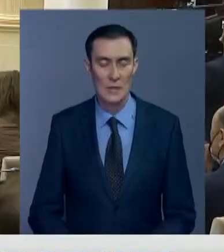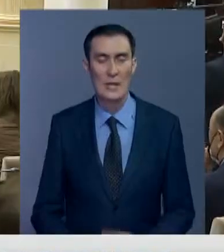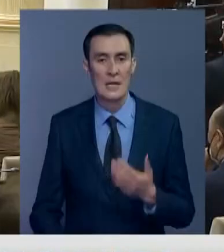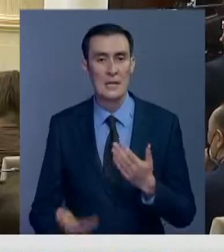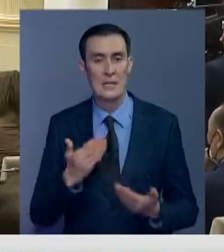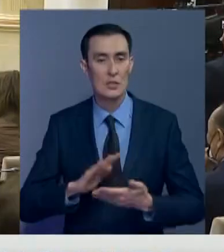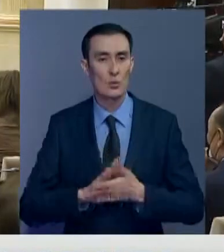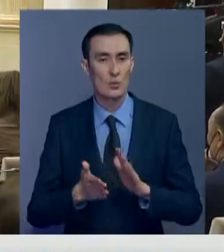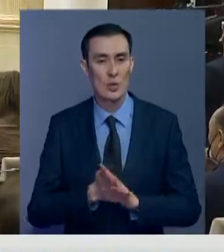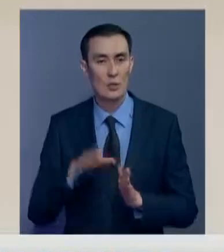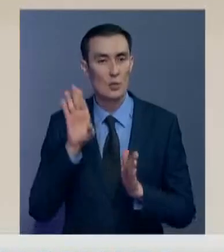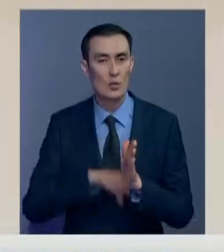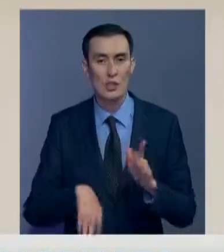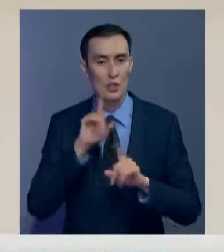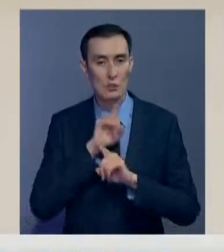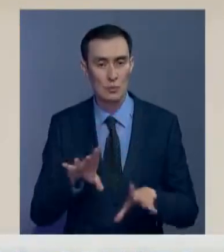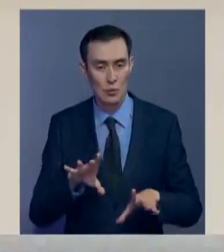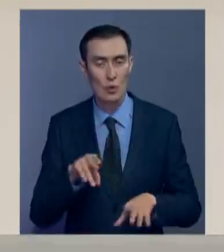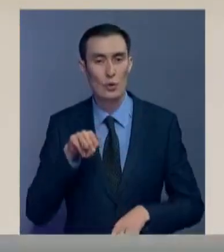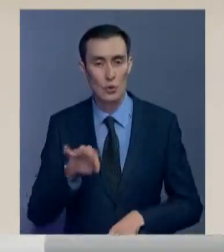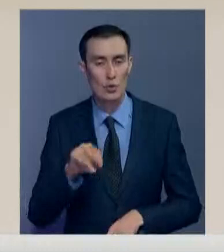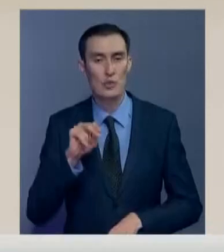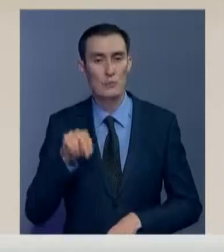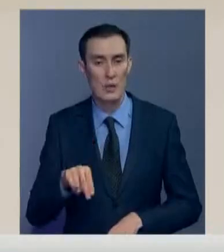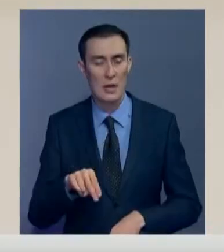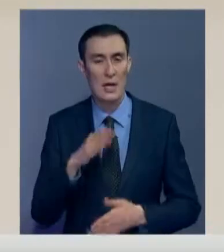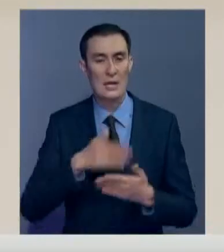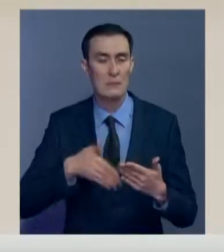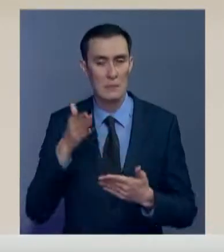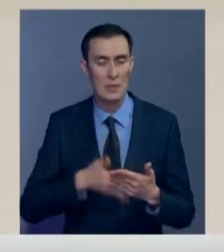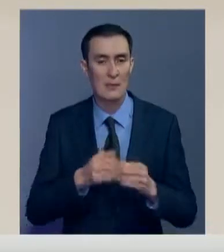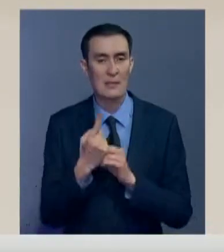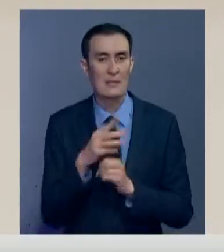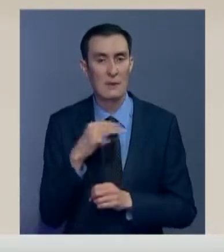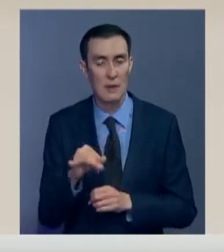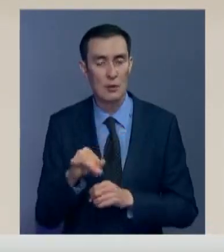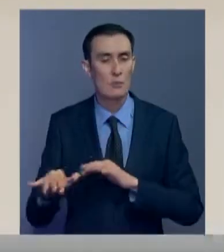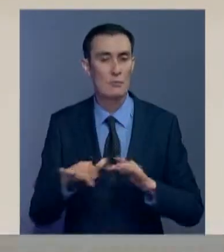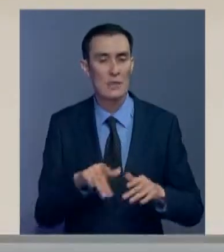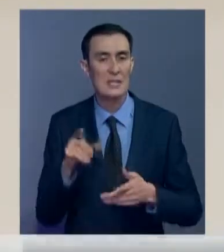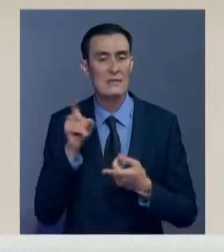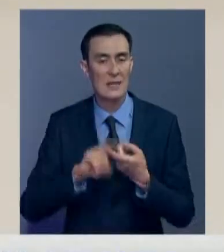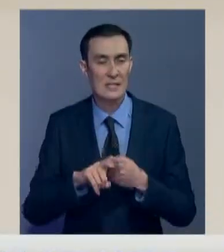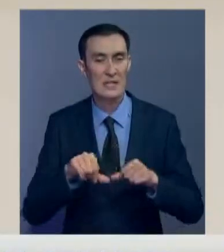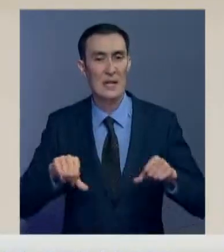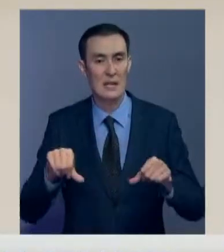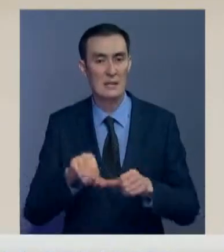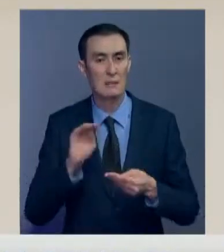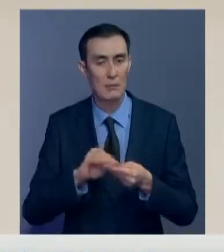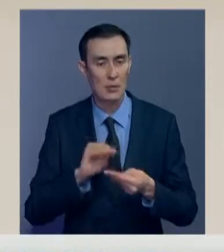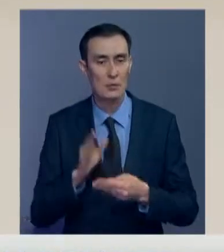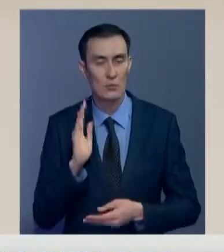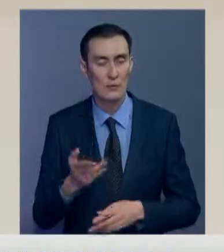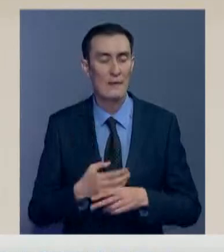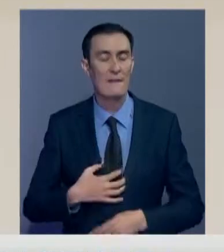Если ситуация не ухудшится, чрезвычайное положение отменят 11 мая. Однако меры, связанные с карантинным режимом, сохранятся.